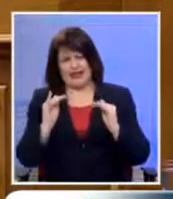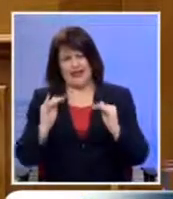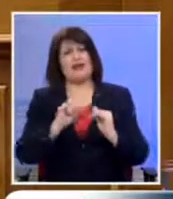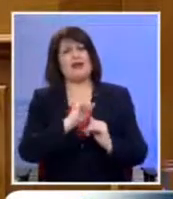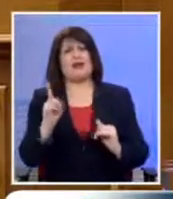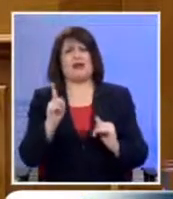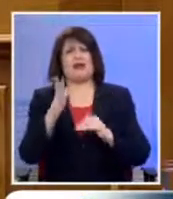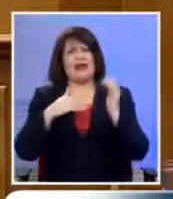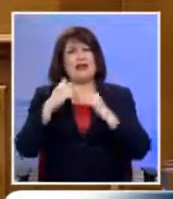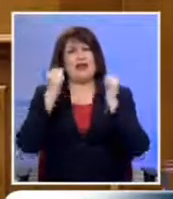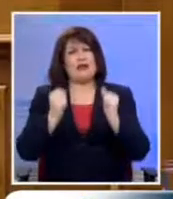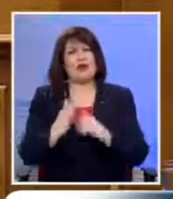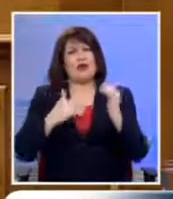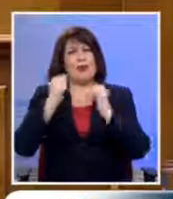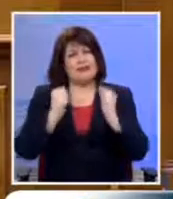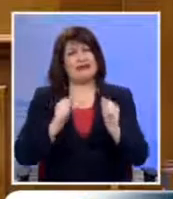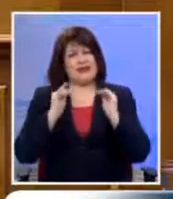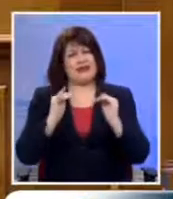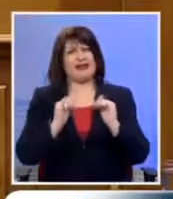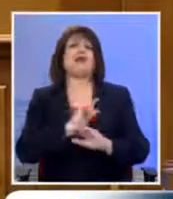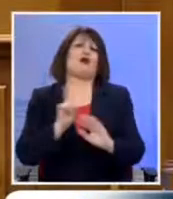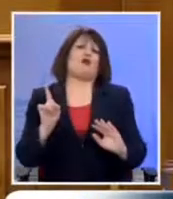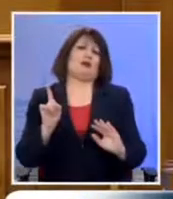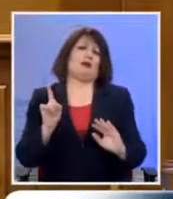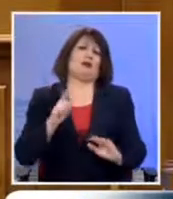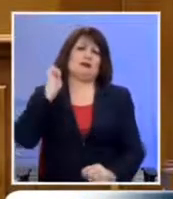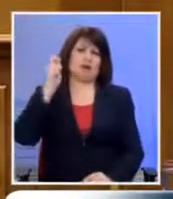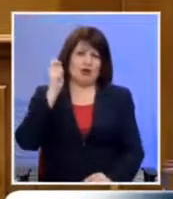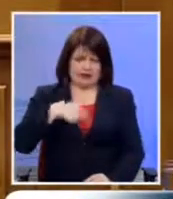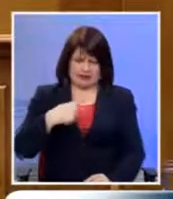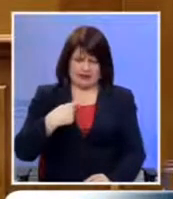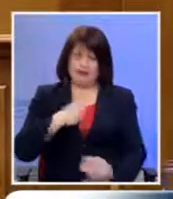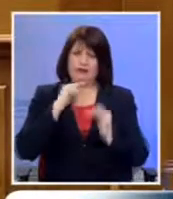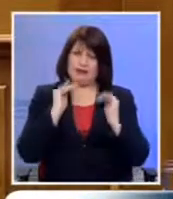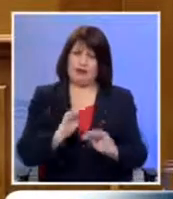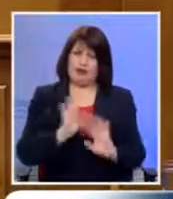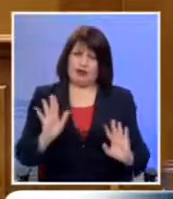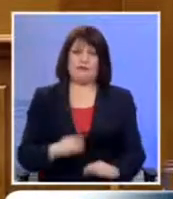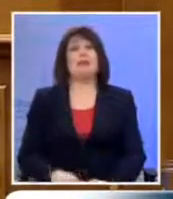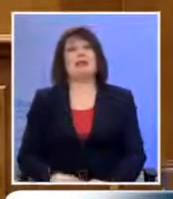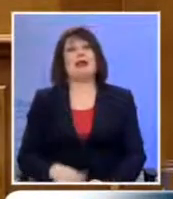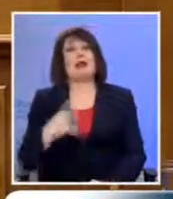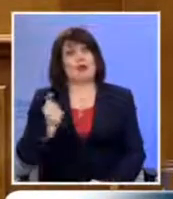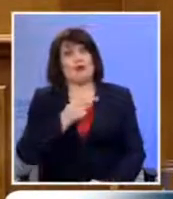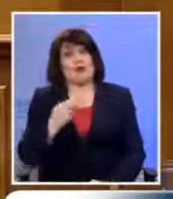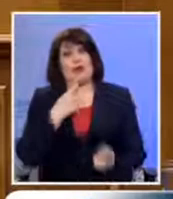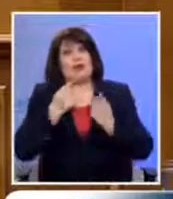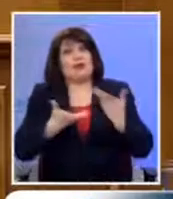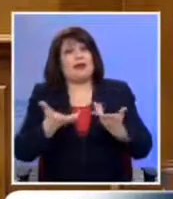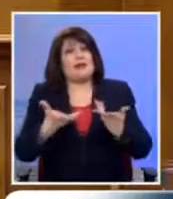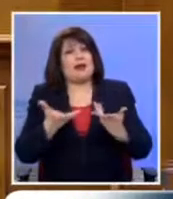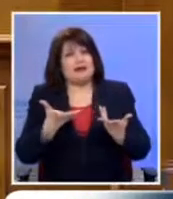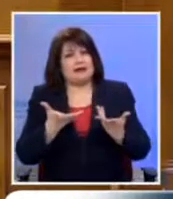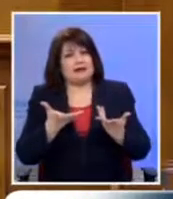με τις ίδιες περίπου πολιτικές συμπεριφορές. Βεβαίως υπάρχει θέμα της διαπραγμάτευσης, το οποίο έχει δημιουργήσει